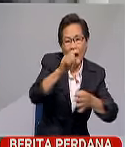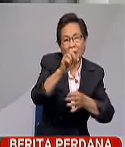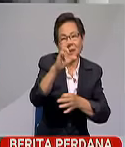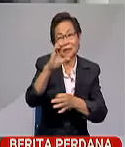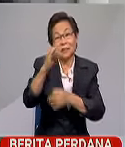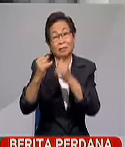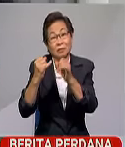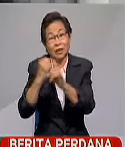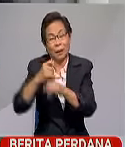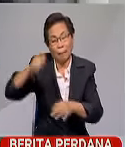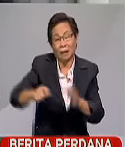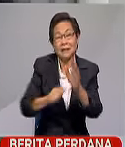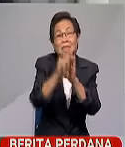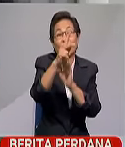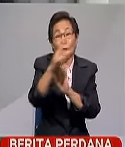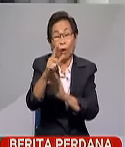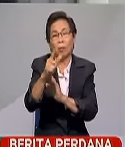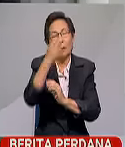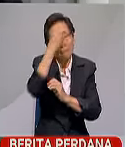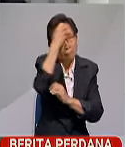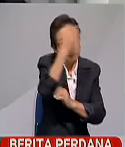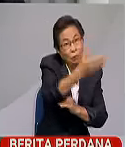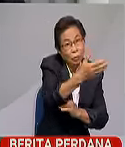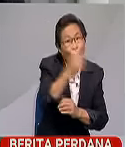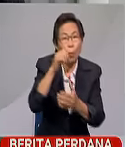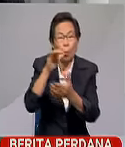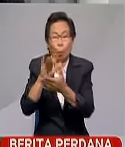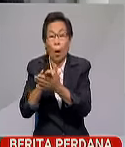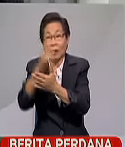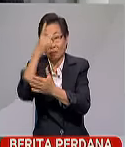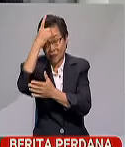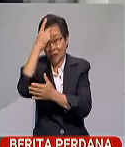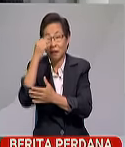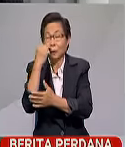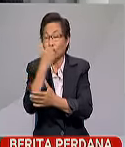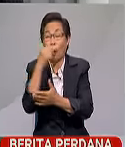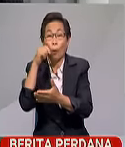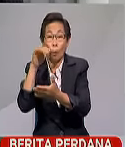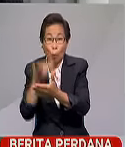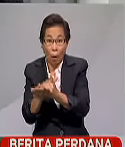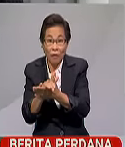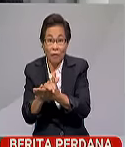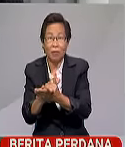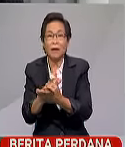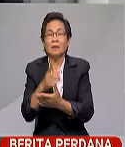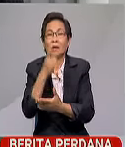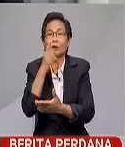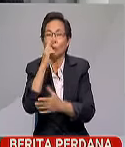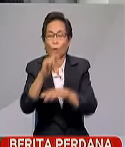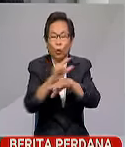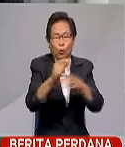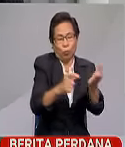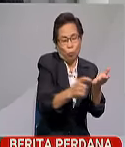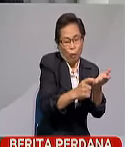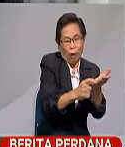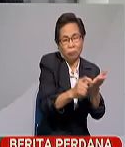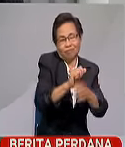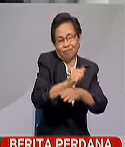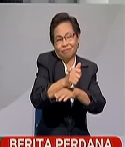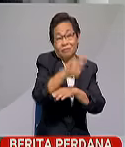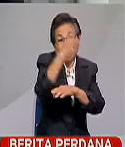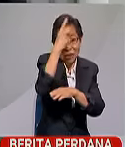Ya, Mahkamah Tinggi Kuala Lumpur dimaklumkan bahawa isteri Datuk Seri Najib, Datin Sri Rosman Mansur, telah menggunakan kad kredit tertuduh